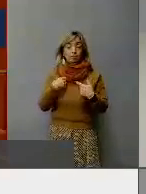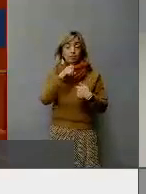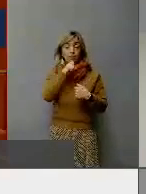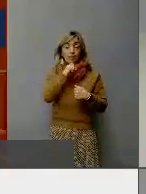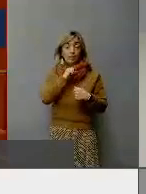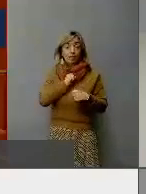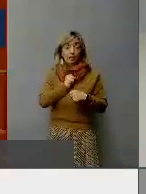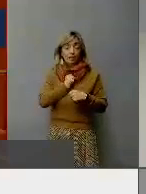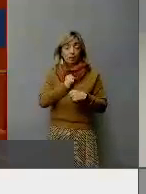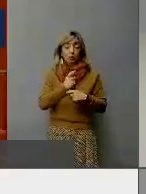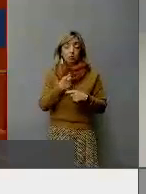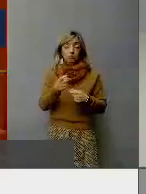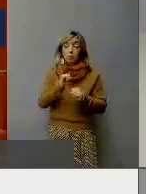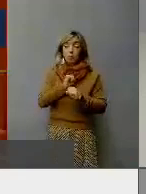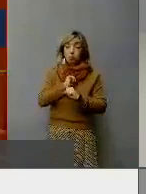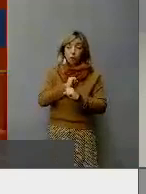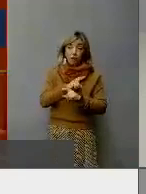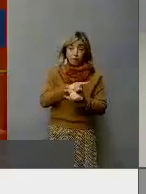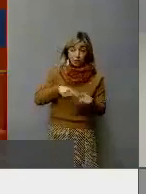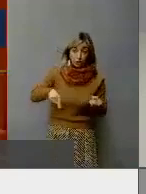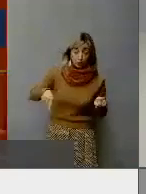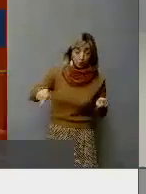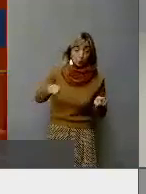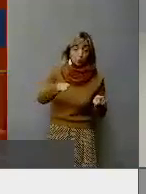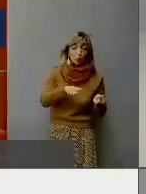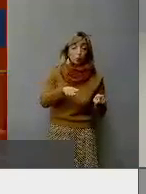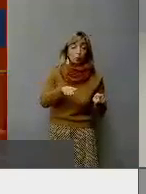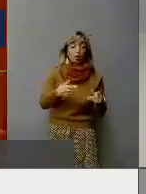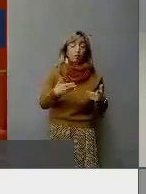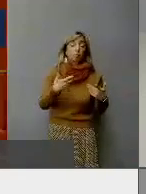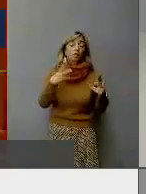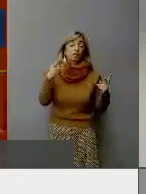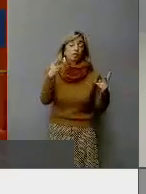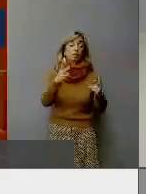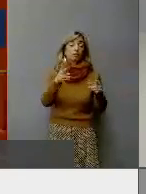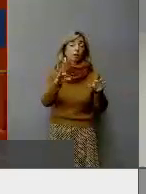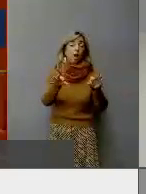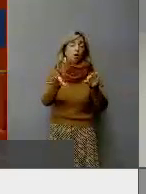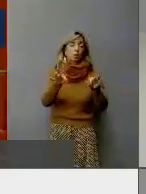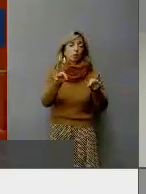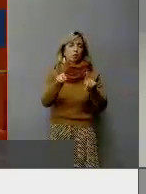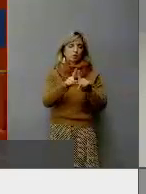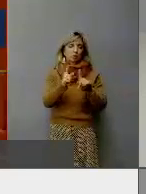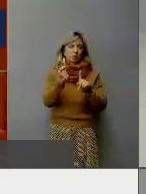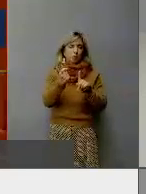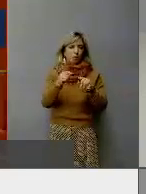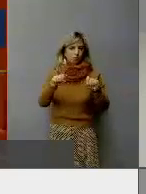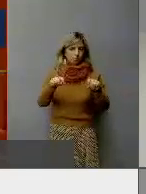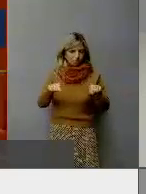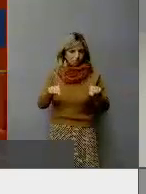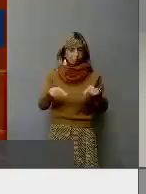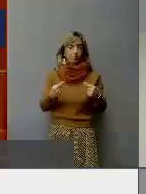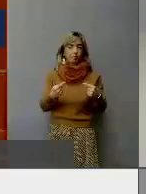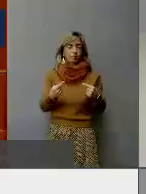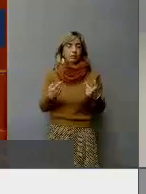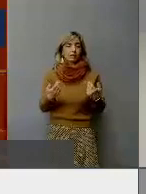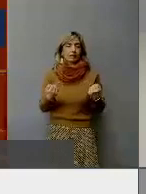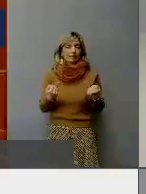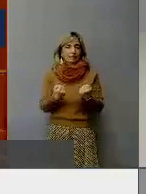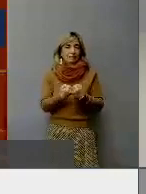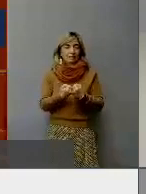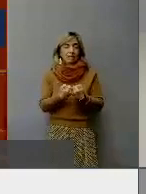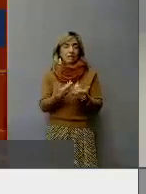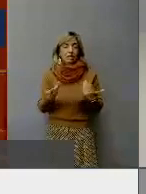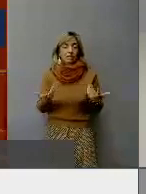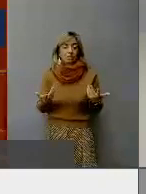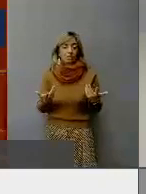tutti ma ivano poi a riscontrare delle scelte che sono forse anche non dico contraddittorie ma forse non congeniali alle opere